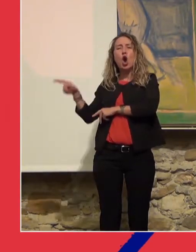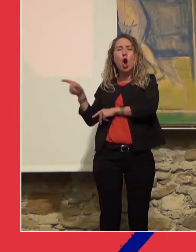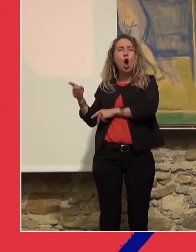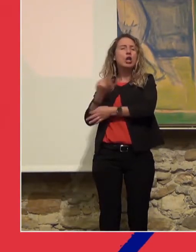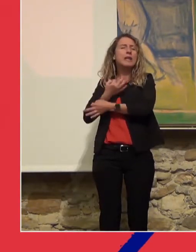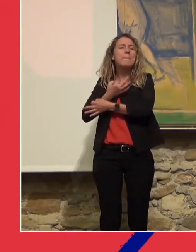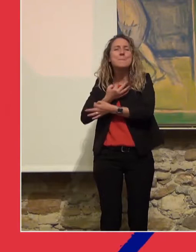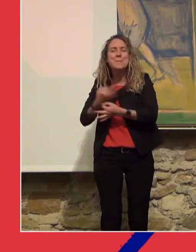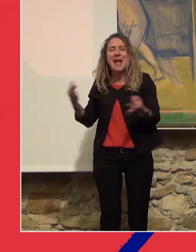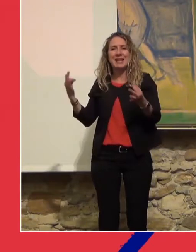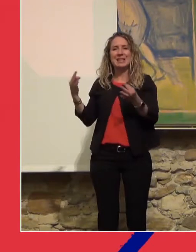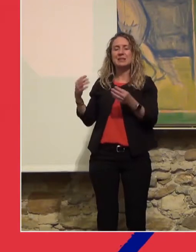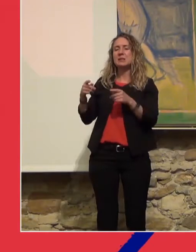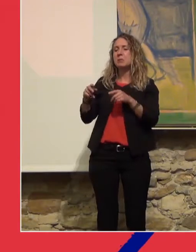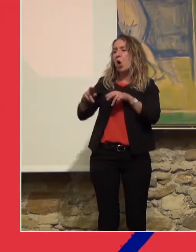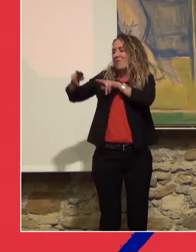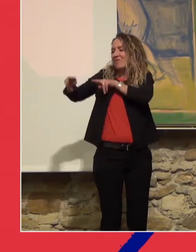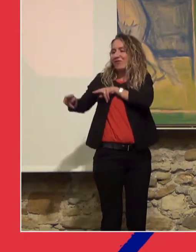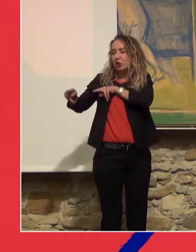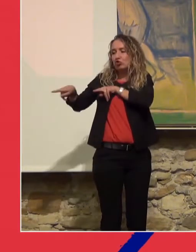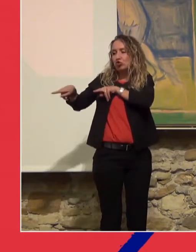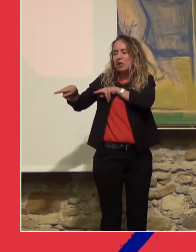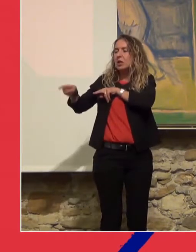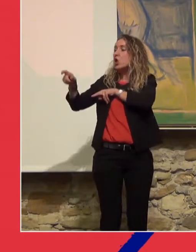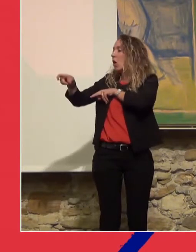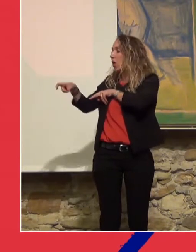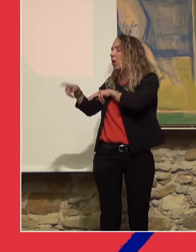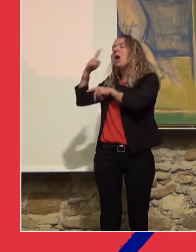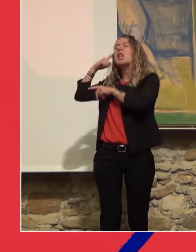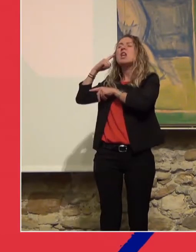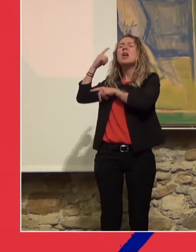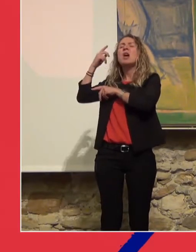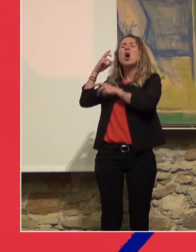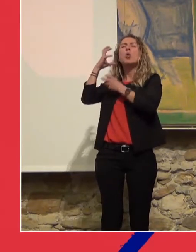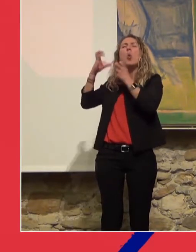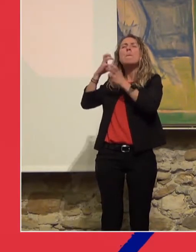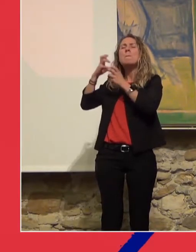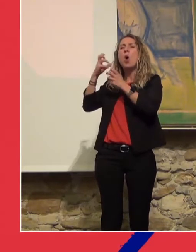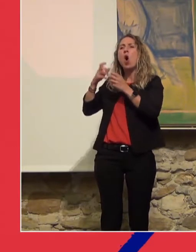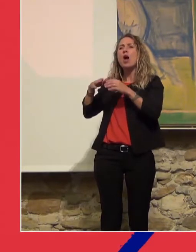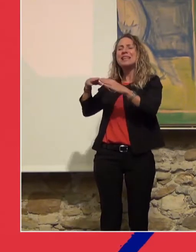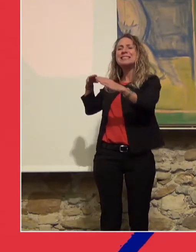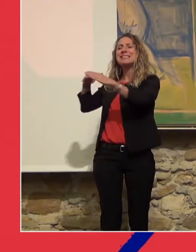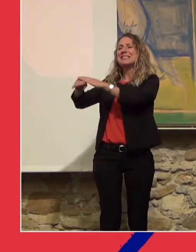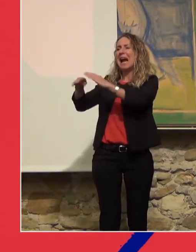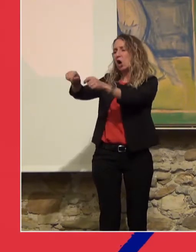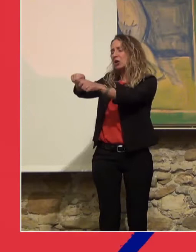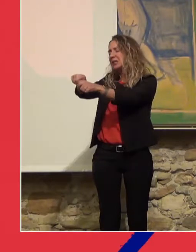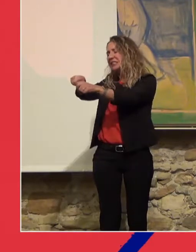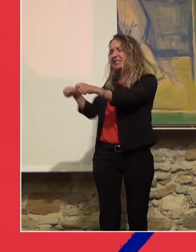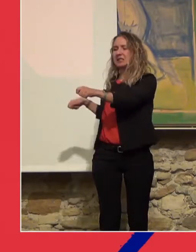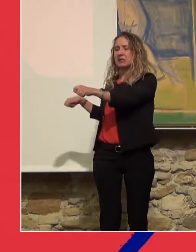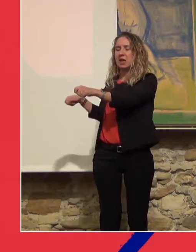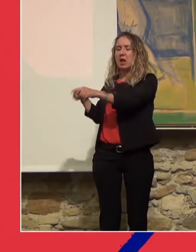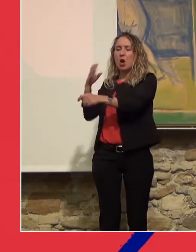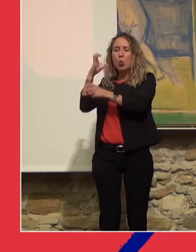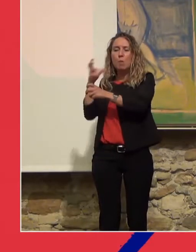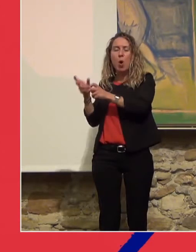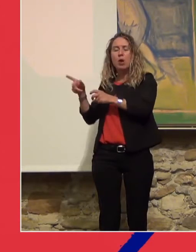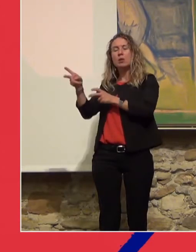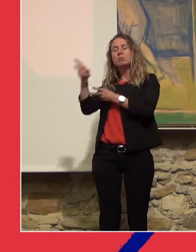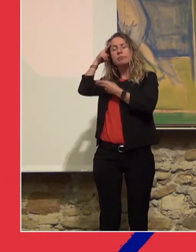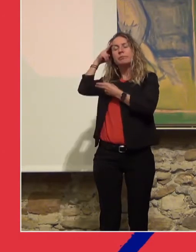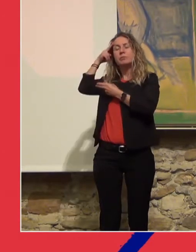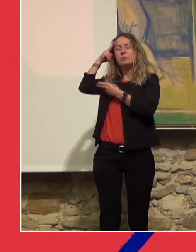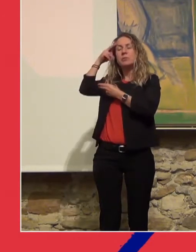letto. Ancora oggi non è in grado di capacitarsene. La scienza che mi ha curato